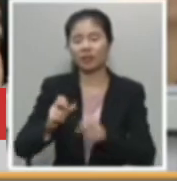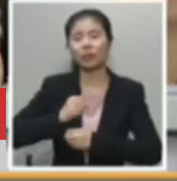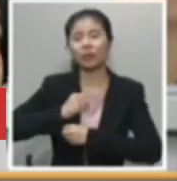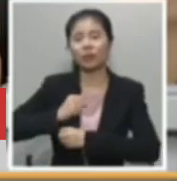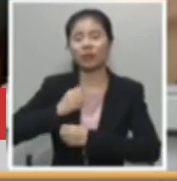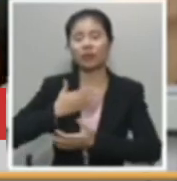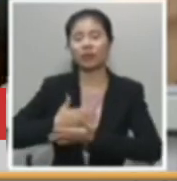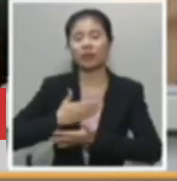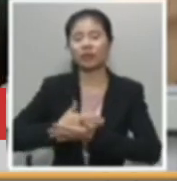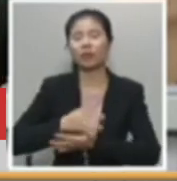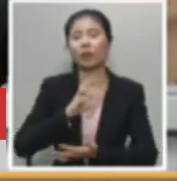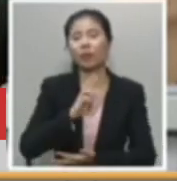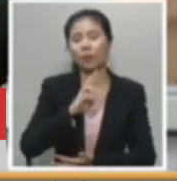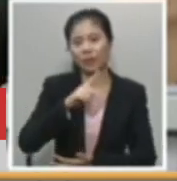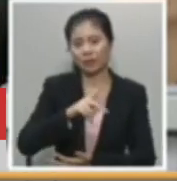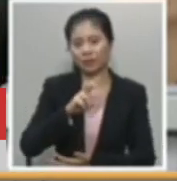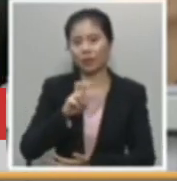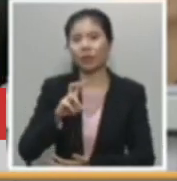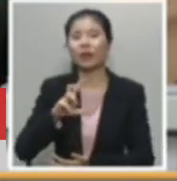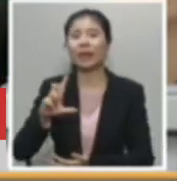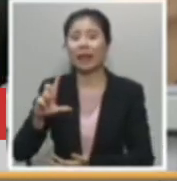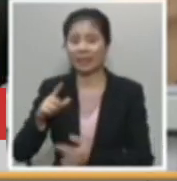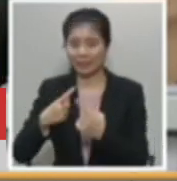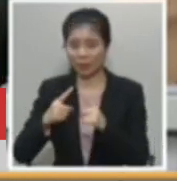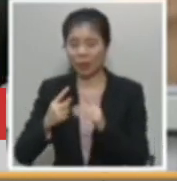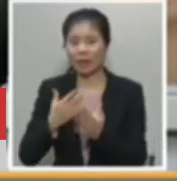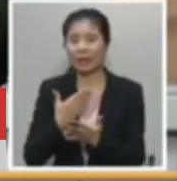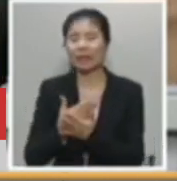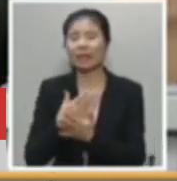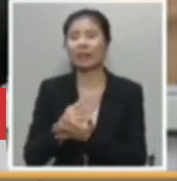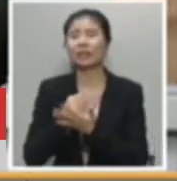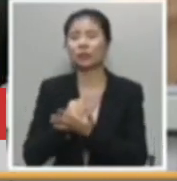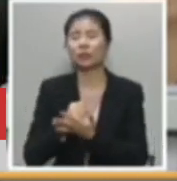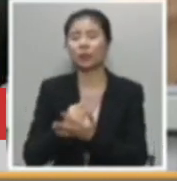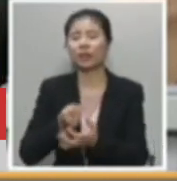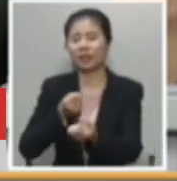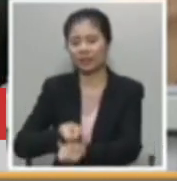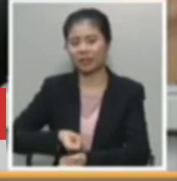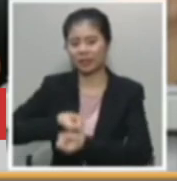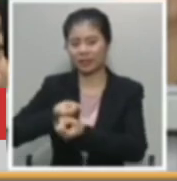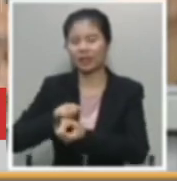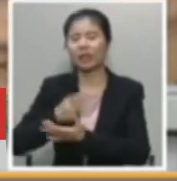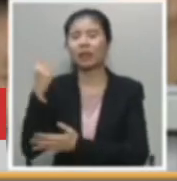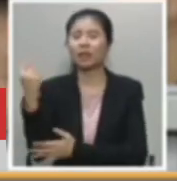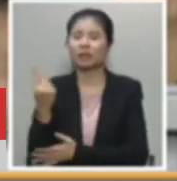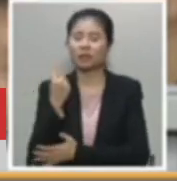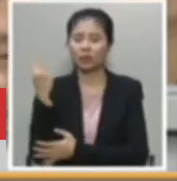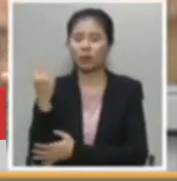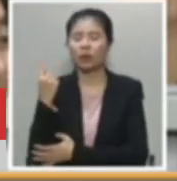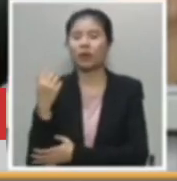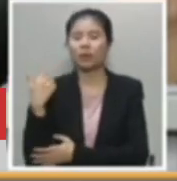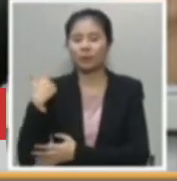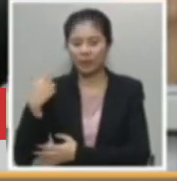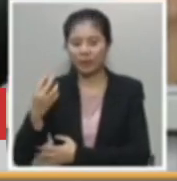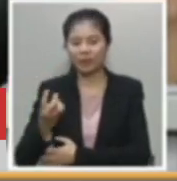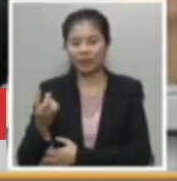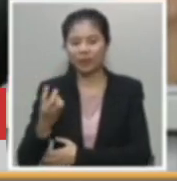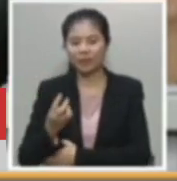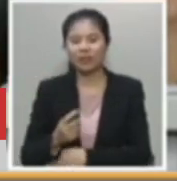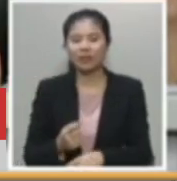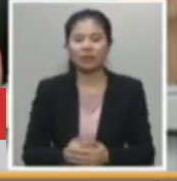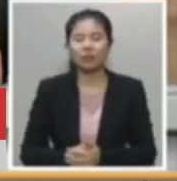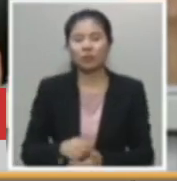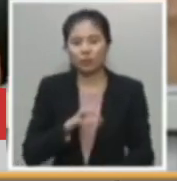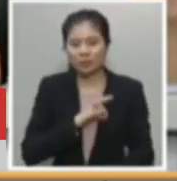ขึ้น 6,200 ล้านบาทแต่งบช่วยเกษตรกรบ้านผมงบช่วยการท่องเที่ยวมีน้อยเหลือเกินครับยิ่งเจ็บปวดมาก